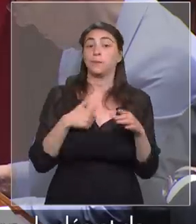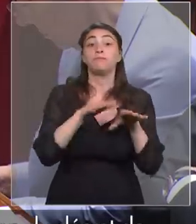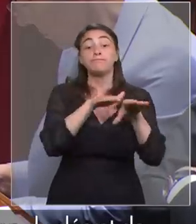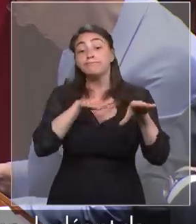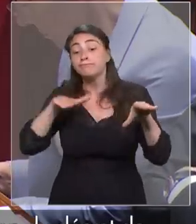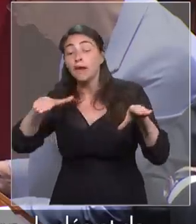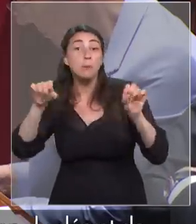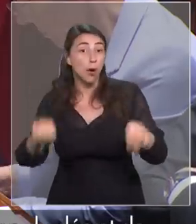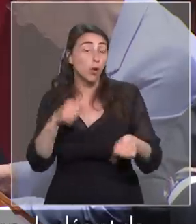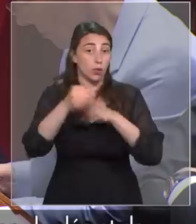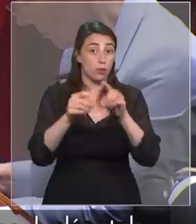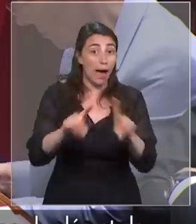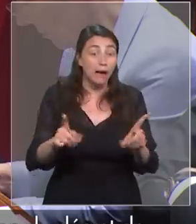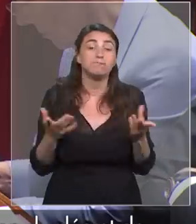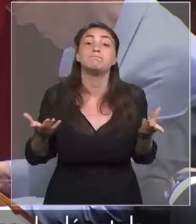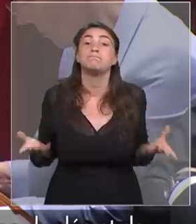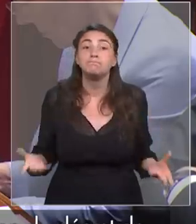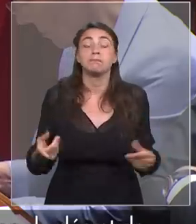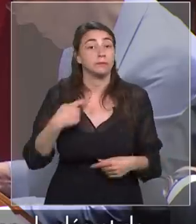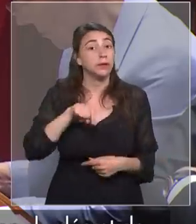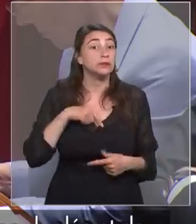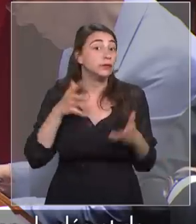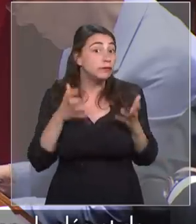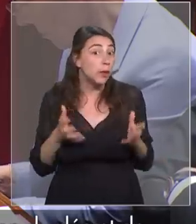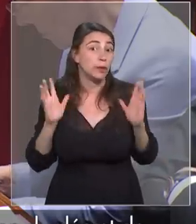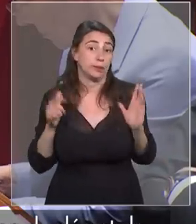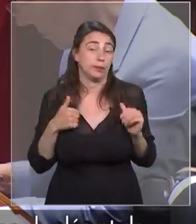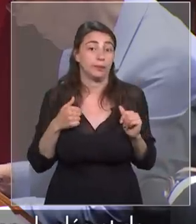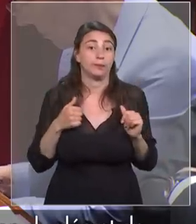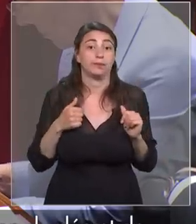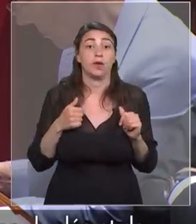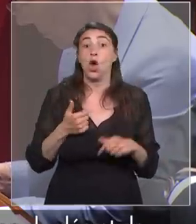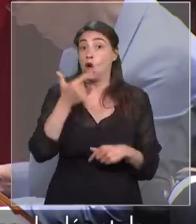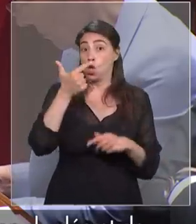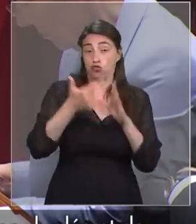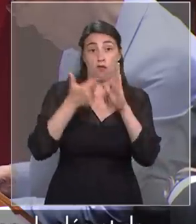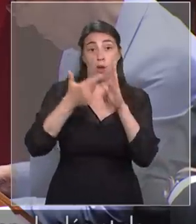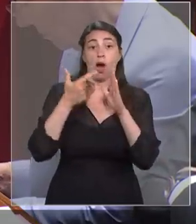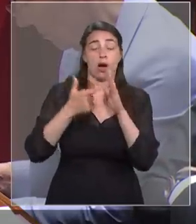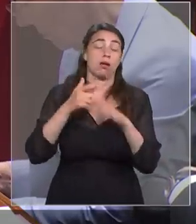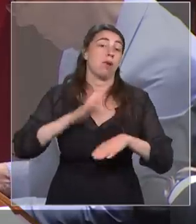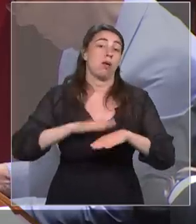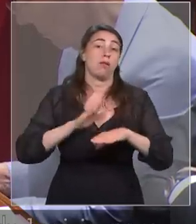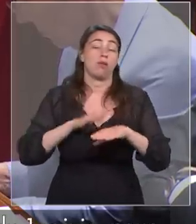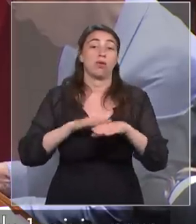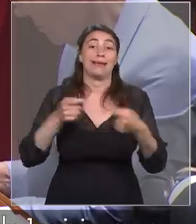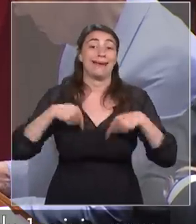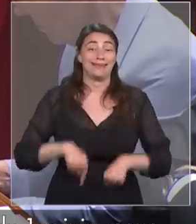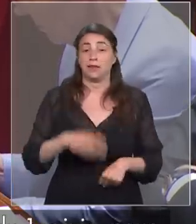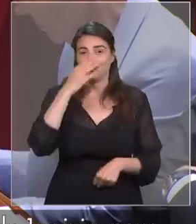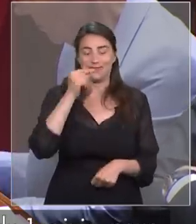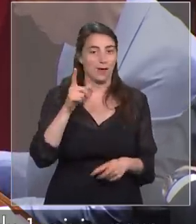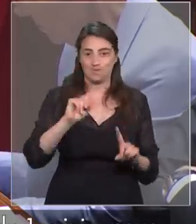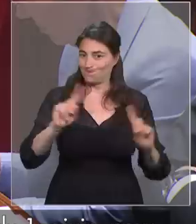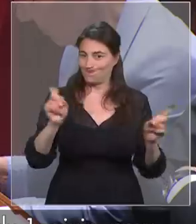non dans la directive. C'est ce que nous souhaitions. C'était notre interprétation. Par 2 fois, le Conseil d'État a indiqué que ce n'était pas la lecture juridique